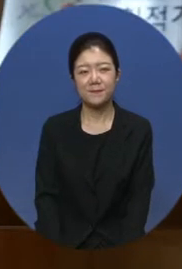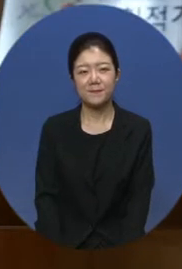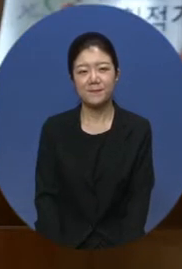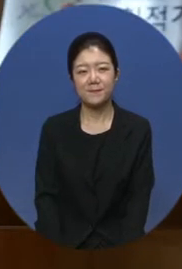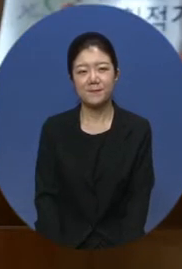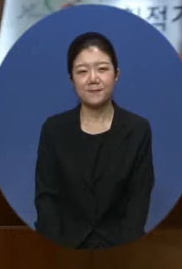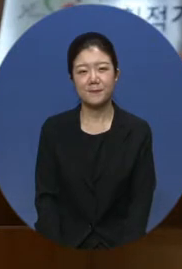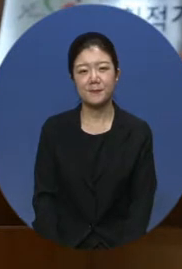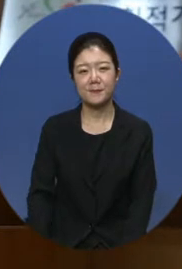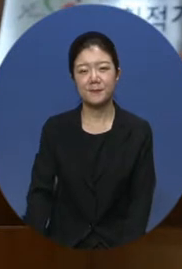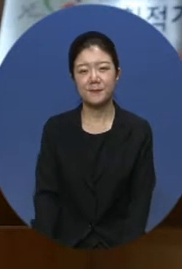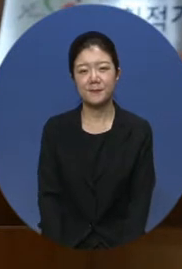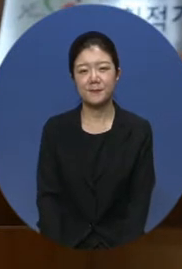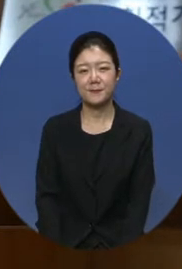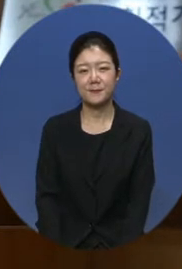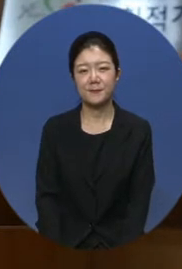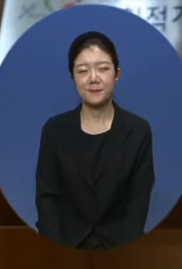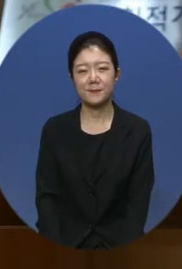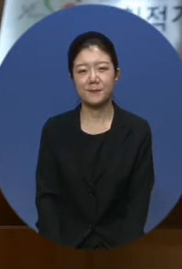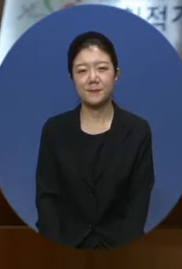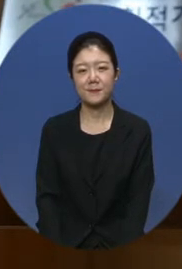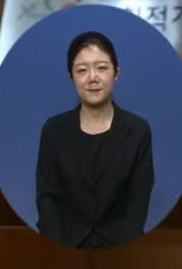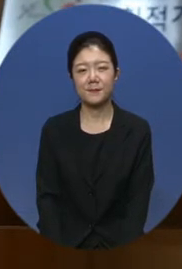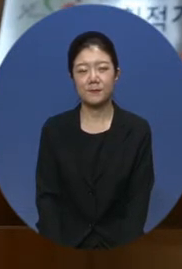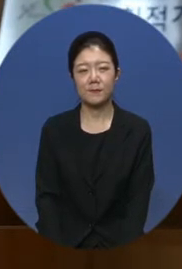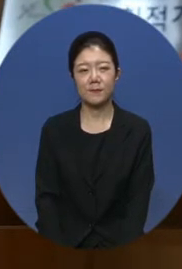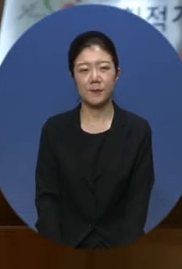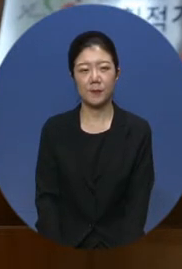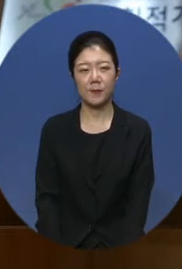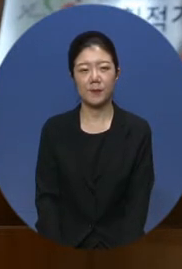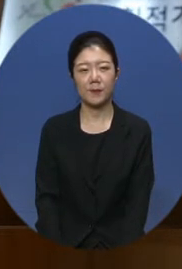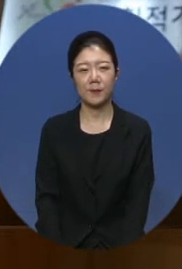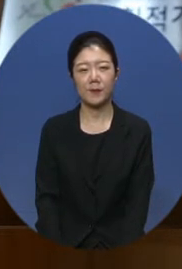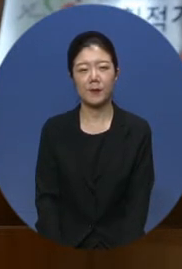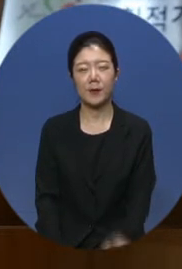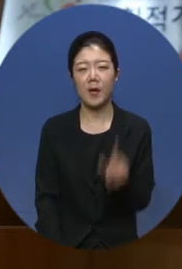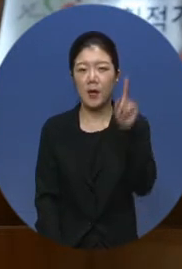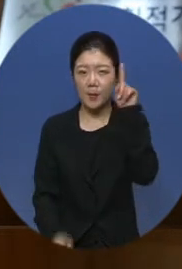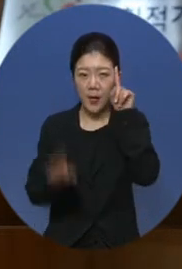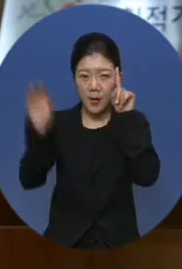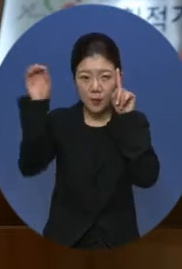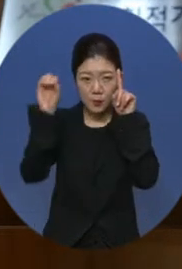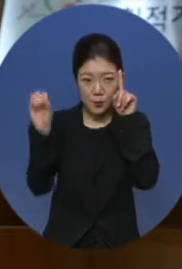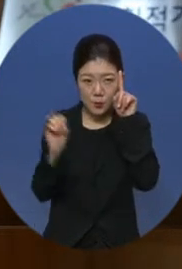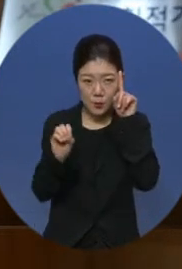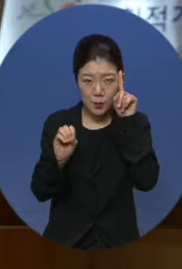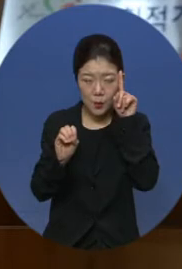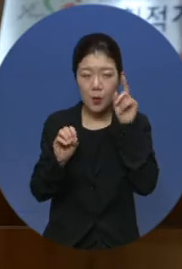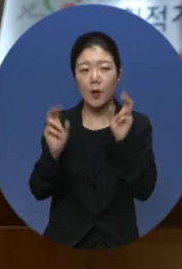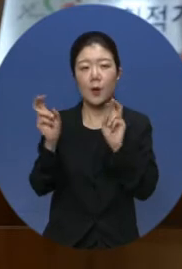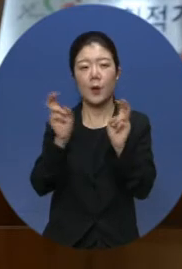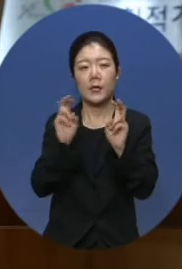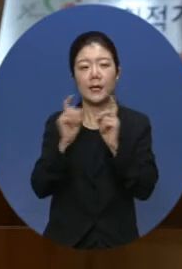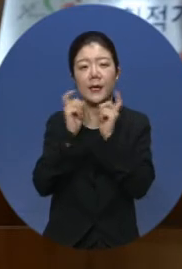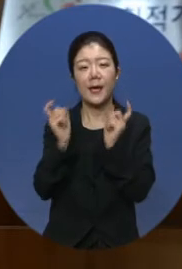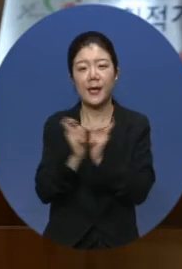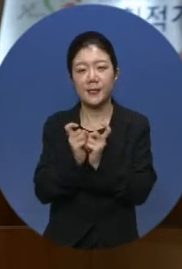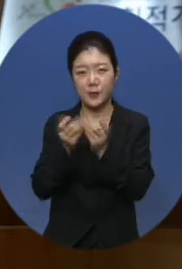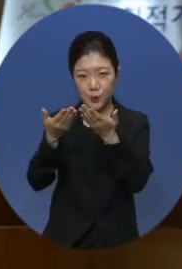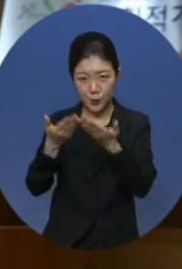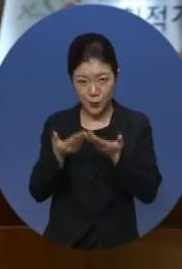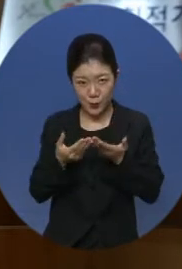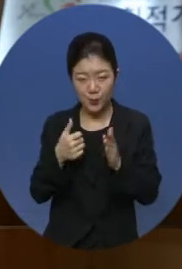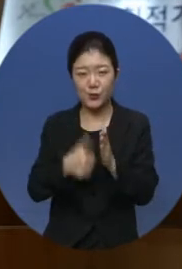그럼 이곳에서 판매되는 제품들은 주로 네. 어떻게 마련이 되고 있나요? 100% 기업이나 개인이